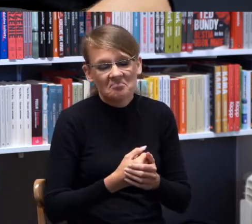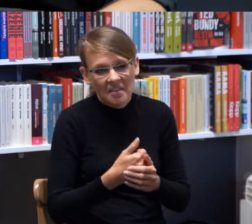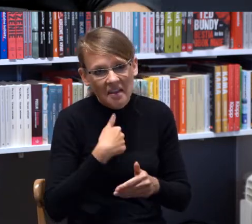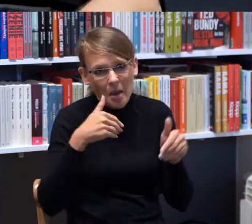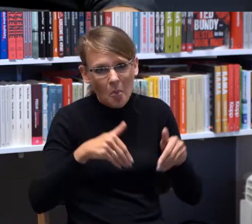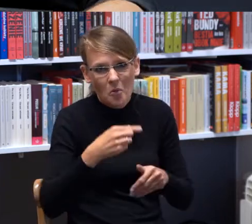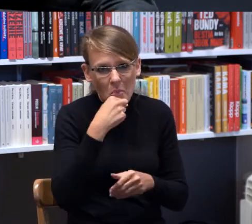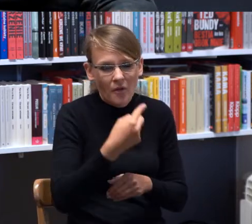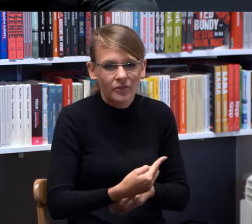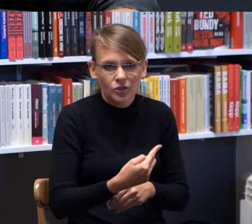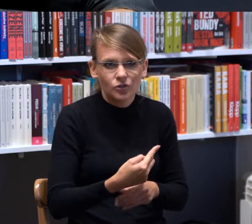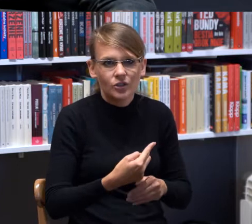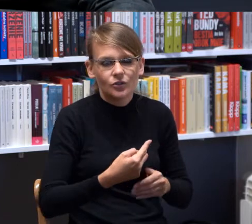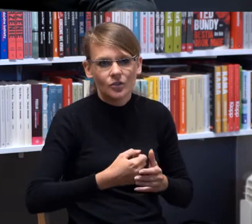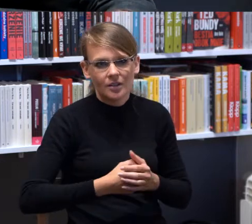taka...